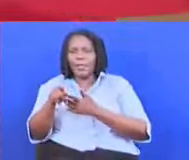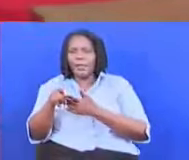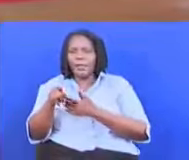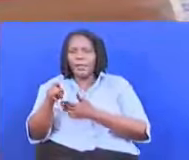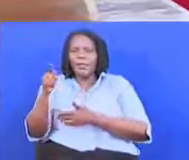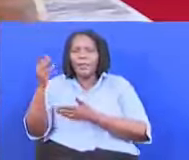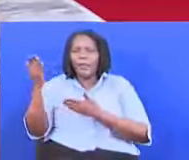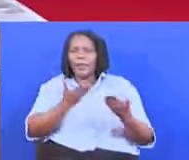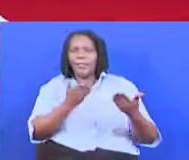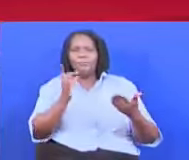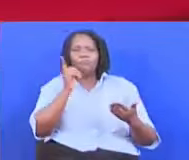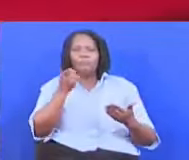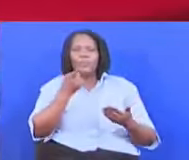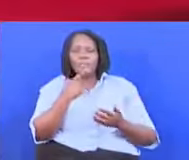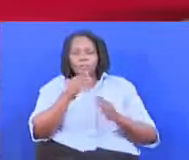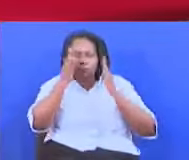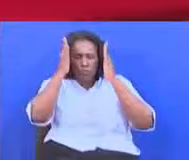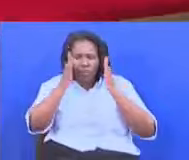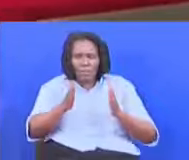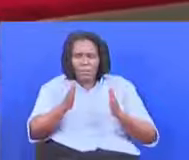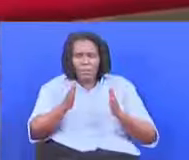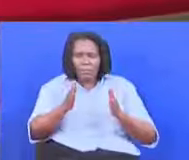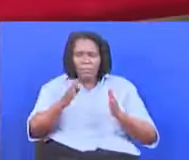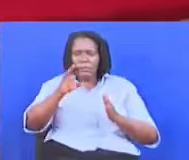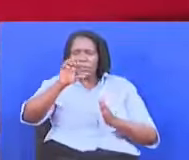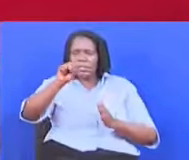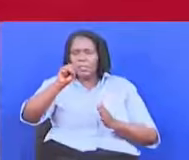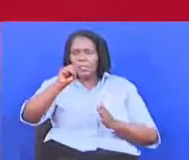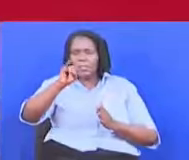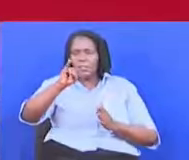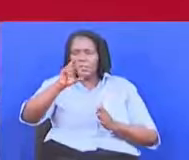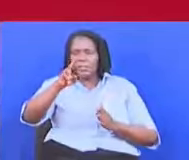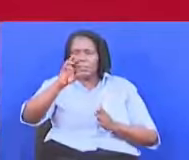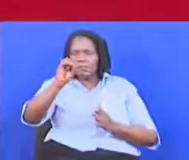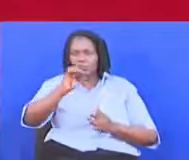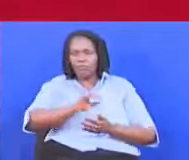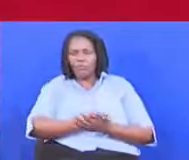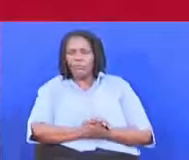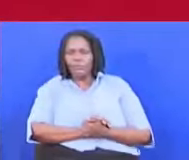Ndani ya Nchi, Mheshimiwa Daniel Silo.